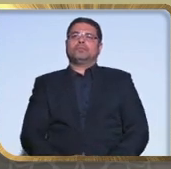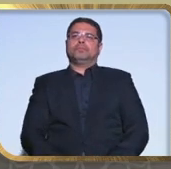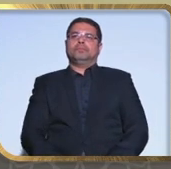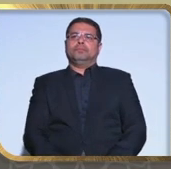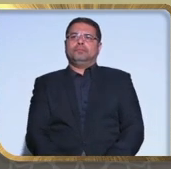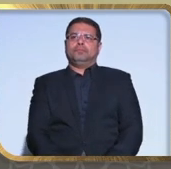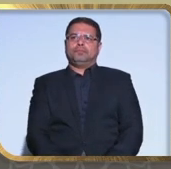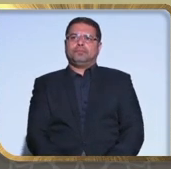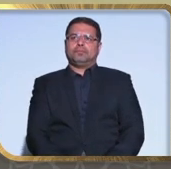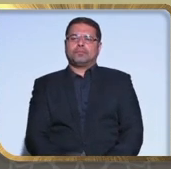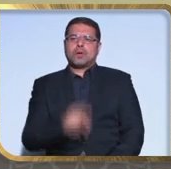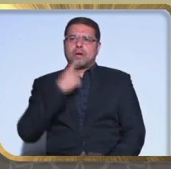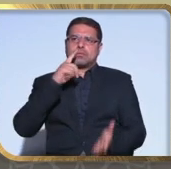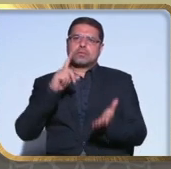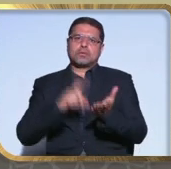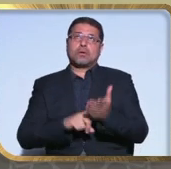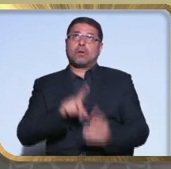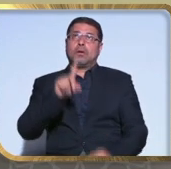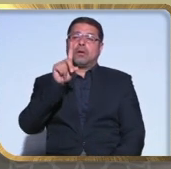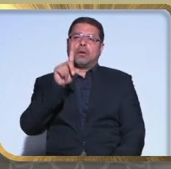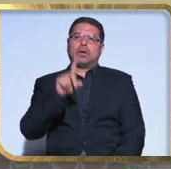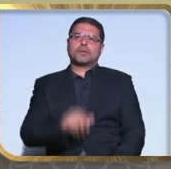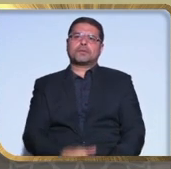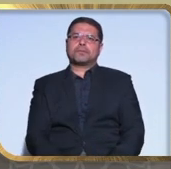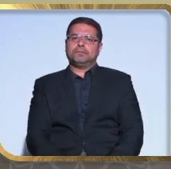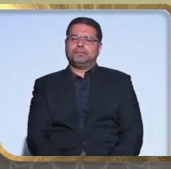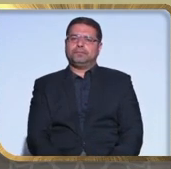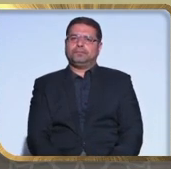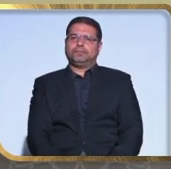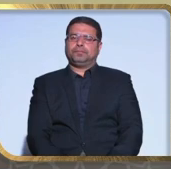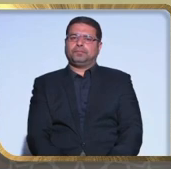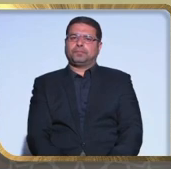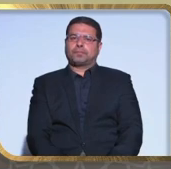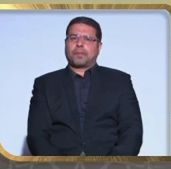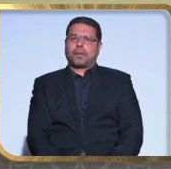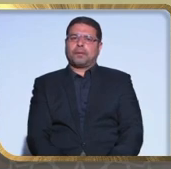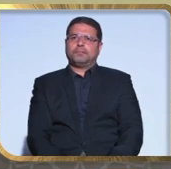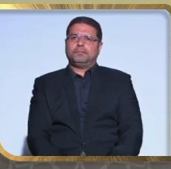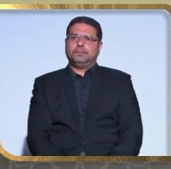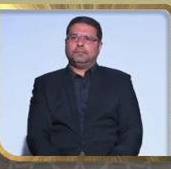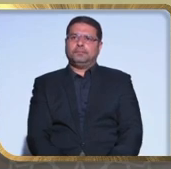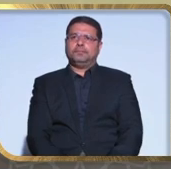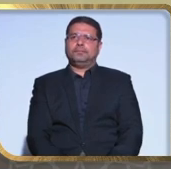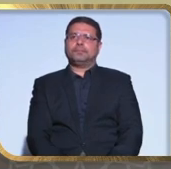الصدور صدق الله العظيم